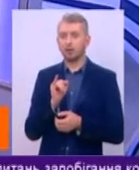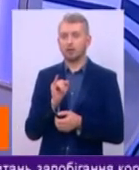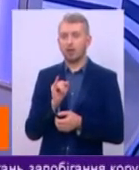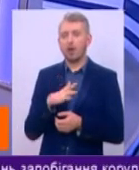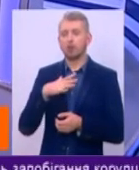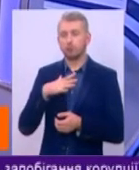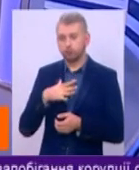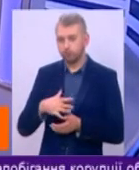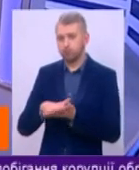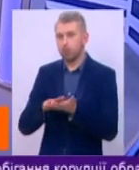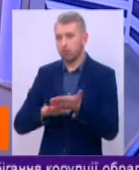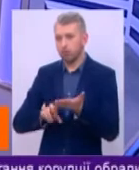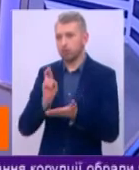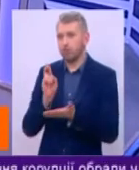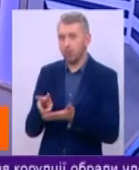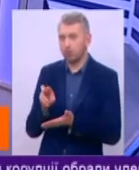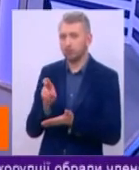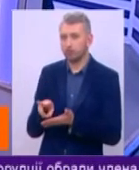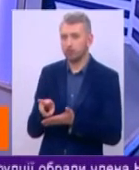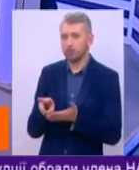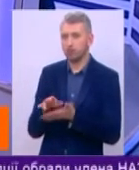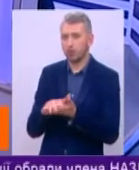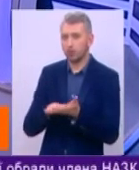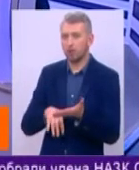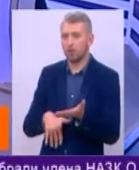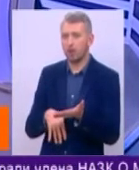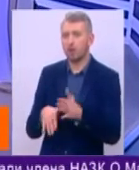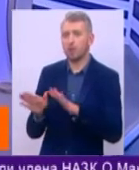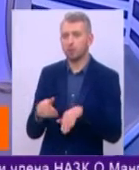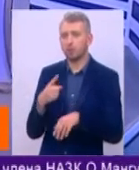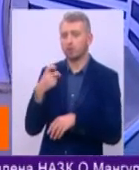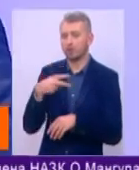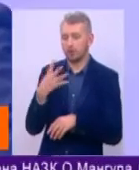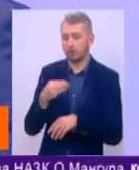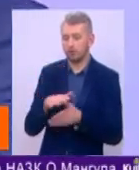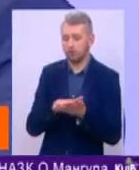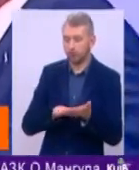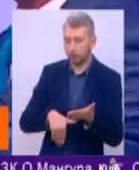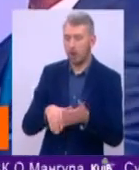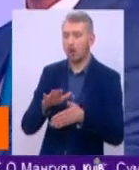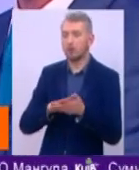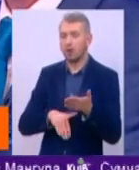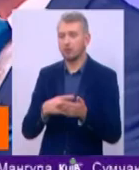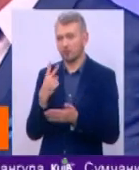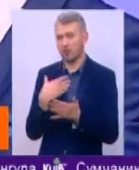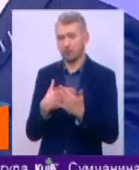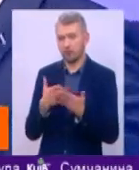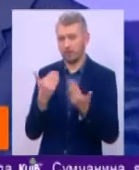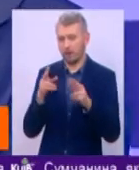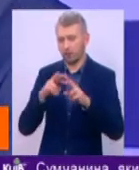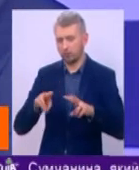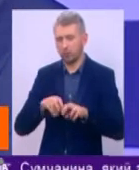доводиться подовжувати ось термін перебування в лікарні. Минуло 120 діб. Так. І що далі? Ось ці два приклади давайте розберемо.